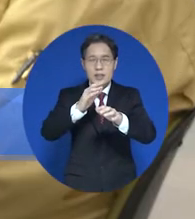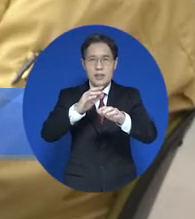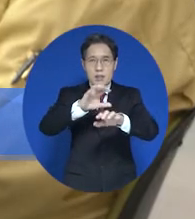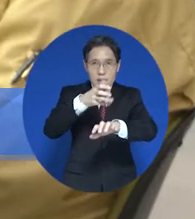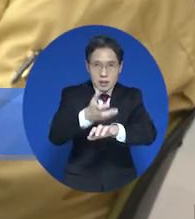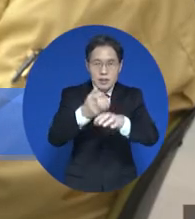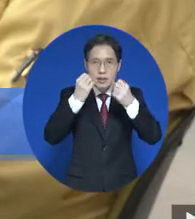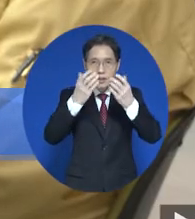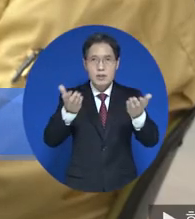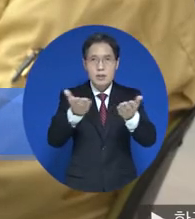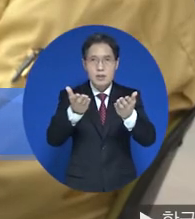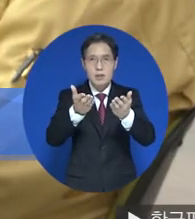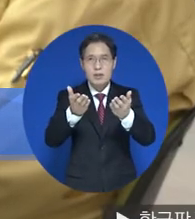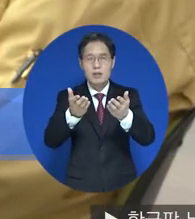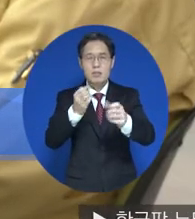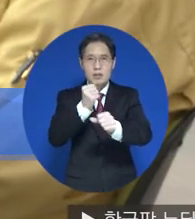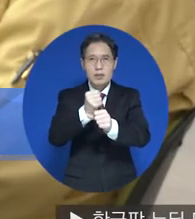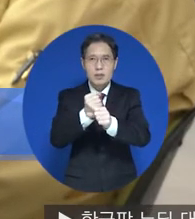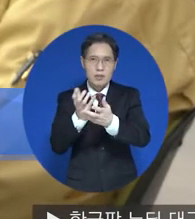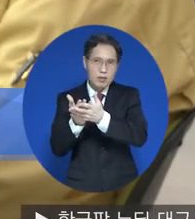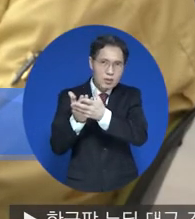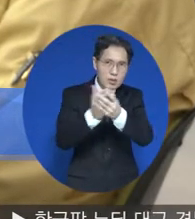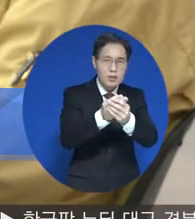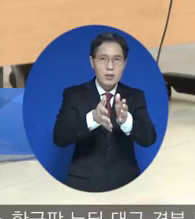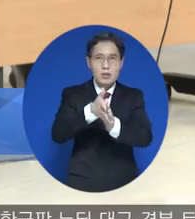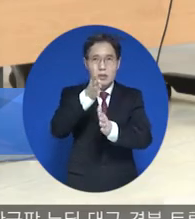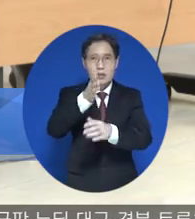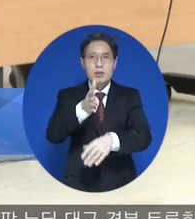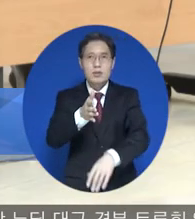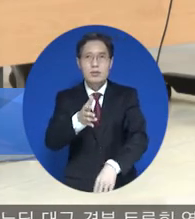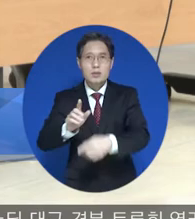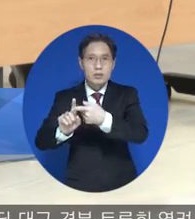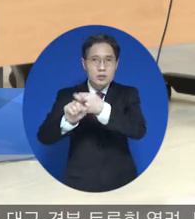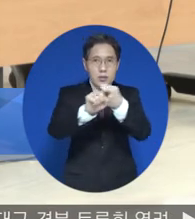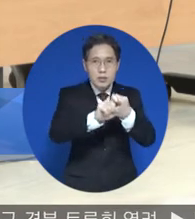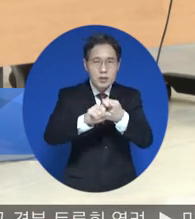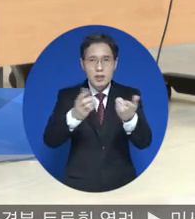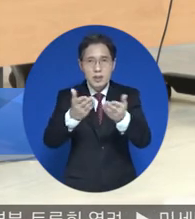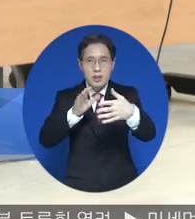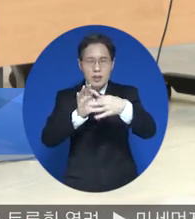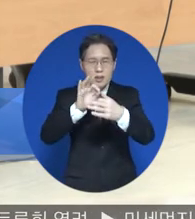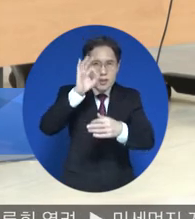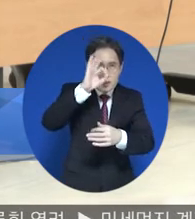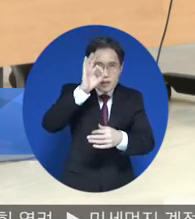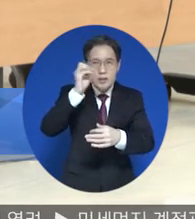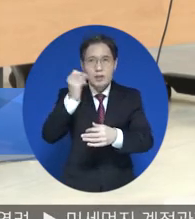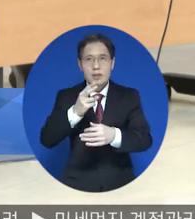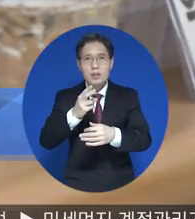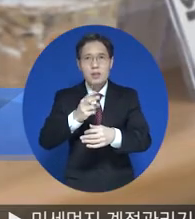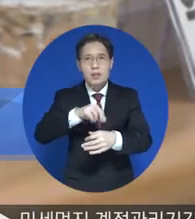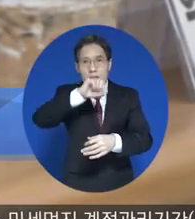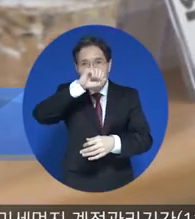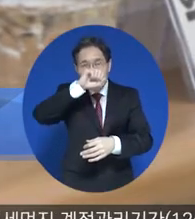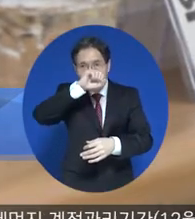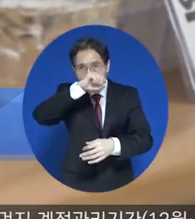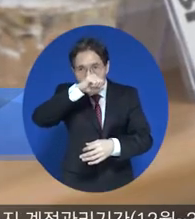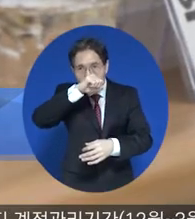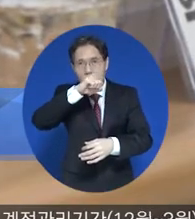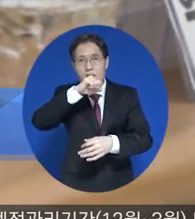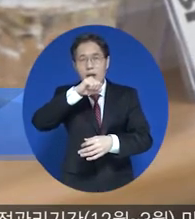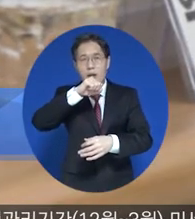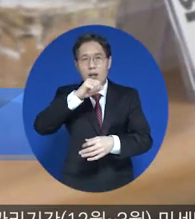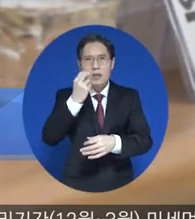친 산업구조 완성 도 10 융합 특구 와 관련 사업 발굴 방안과 예비타당성조사 대상사업